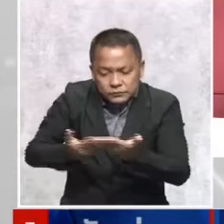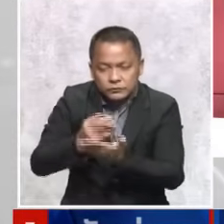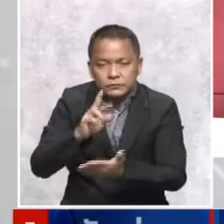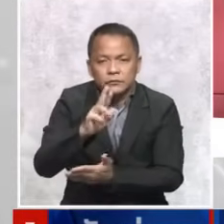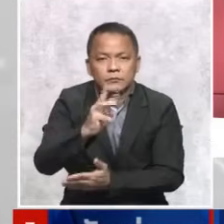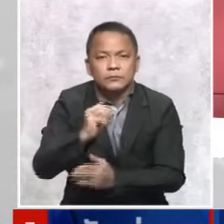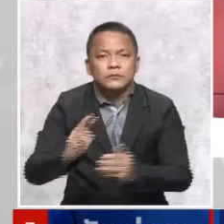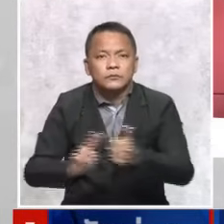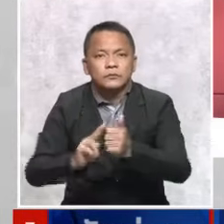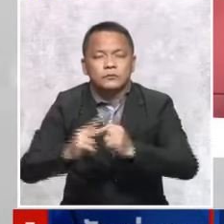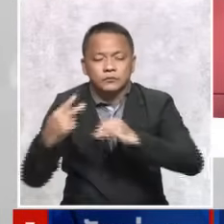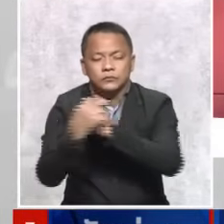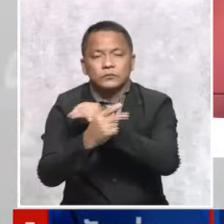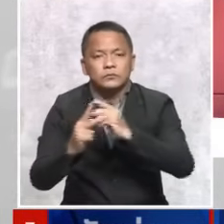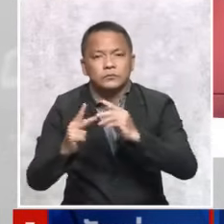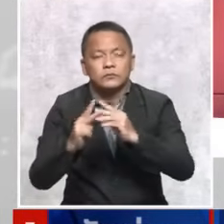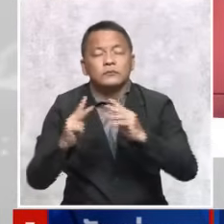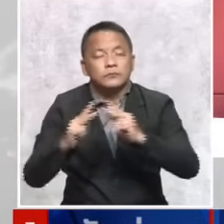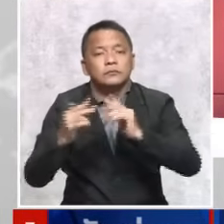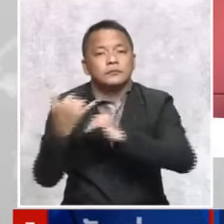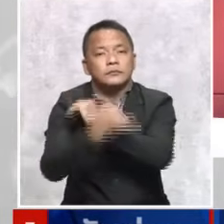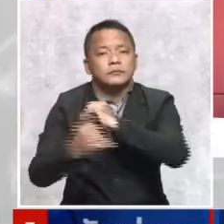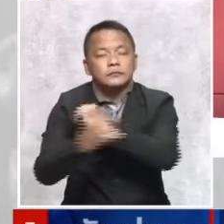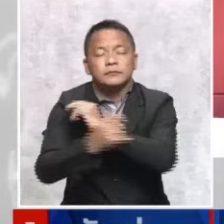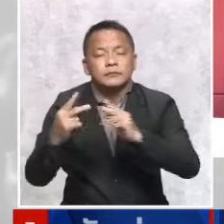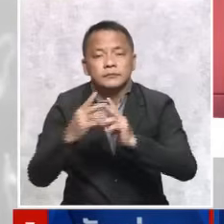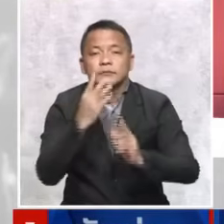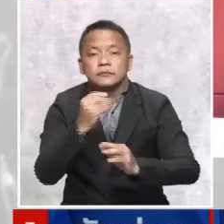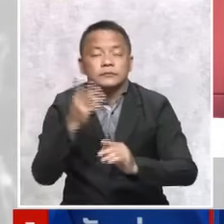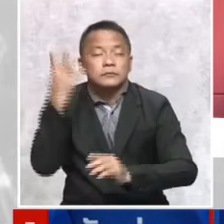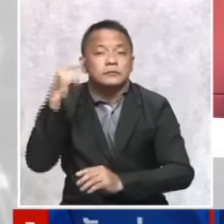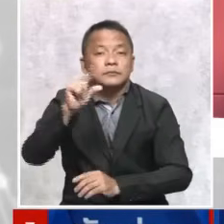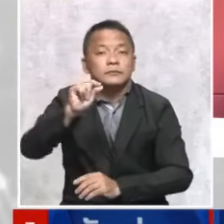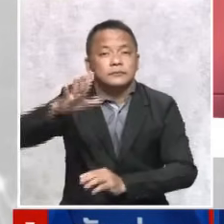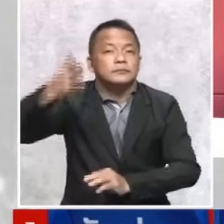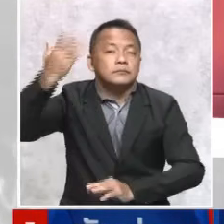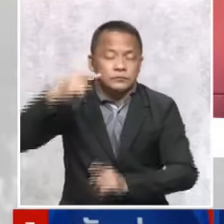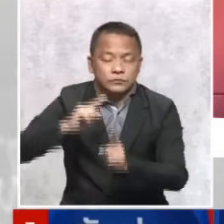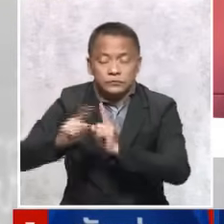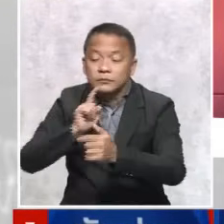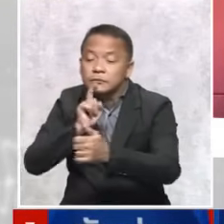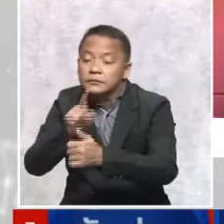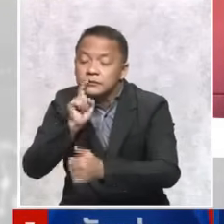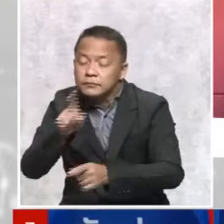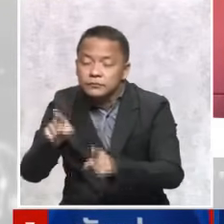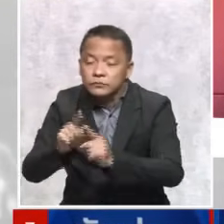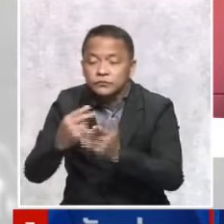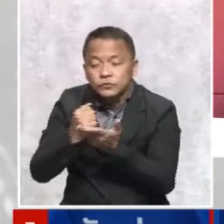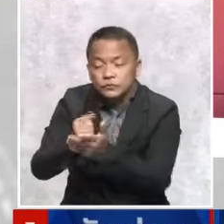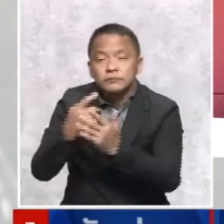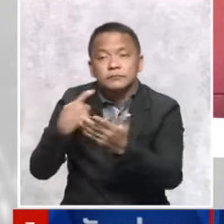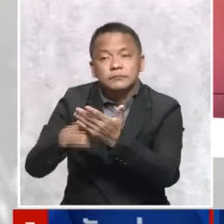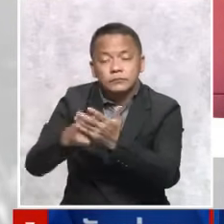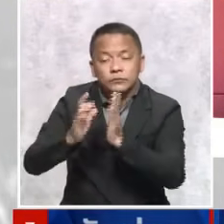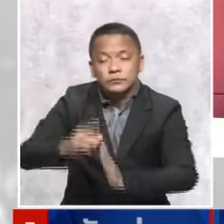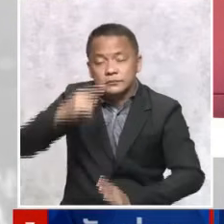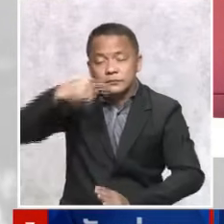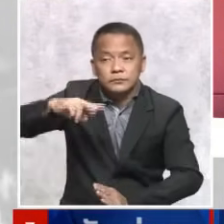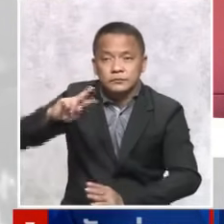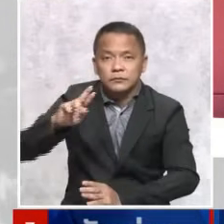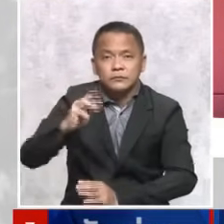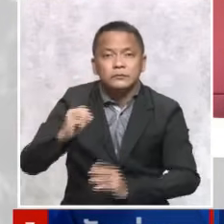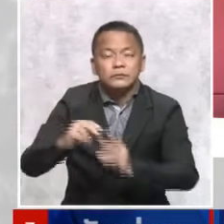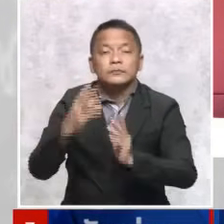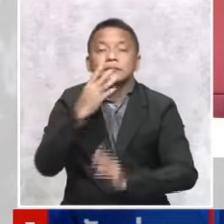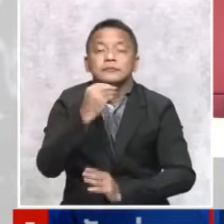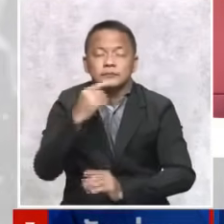ตรีช่วยต่างประเทศของอิหร่านเมื่อวันที่13ที่ผ่านมาก็ได้สอบถามถึงการช่วยเหลือตัวประกันรัฐมนตรีช่วยอิห